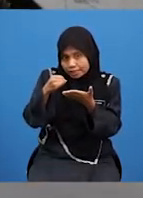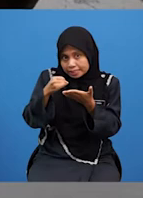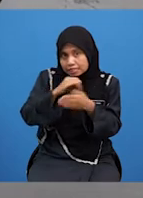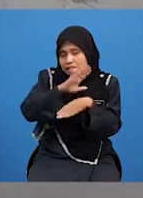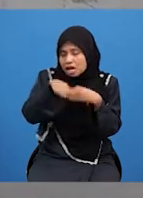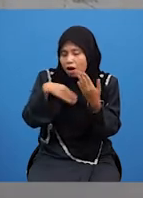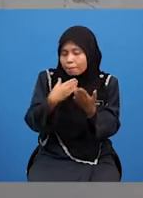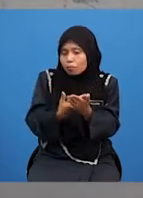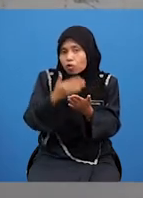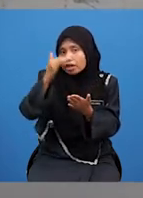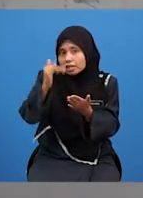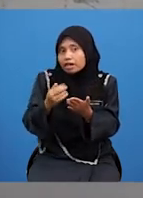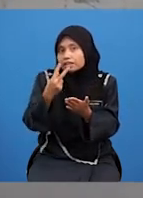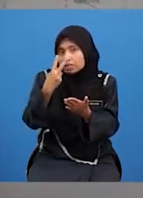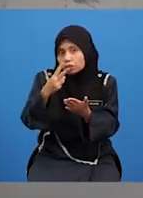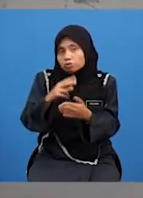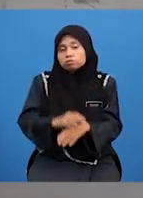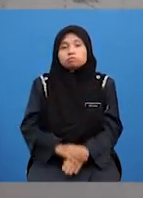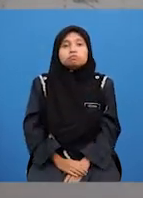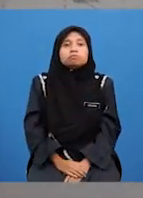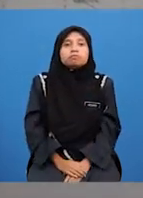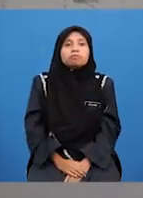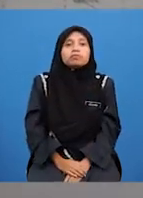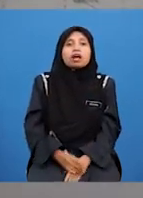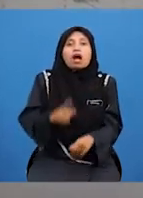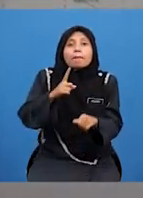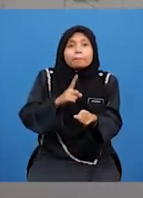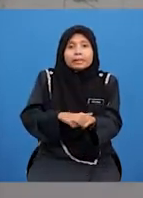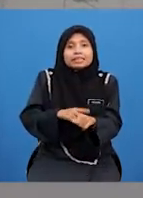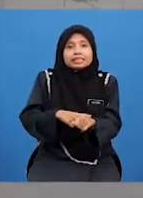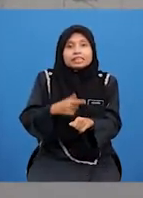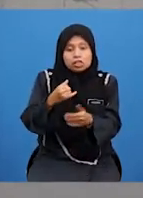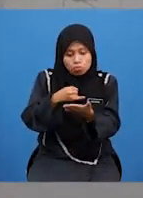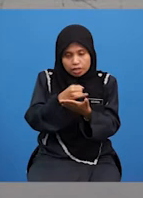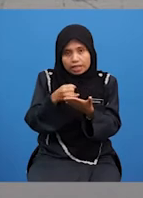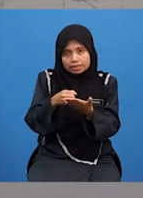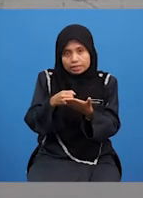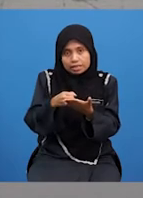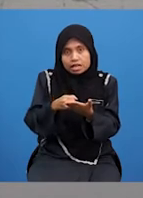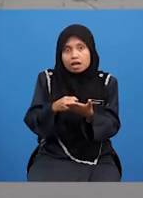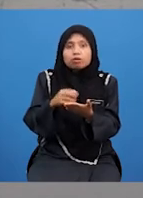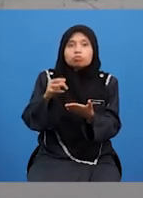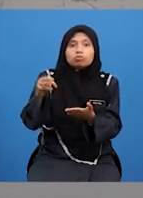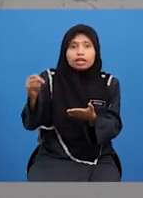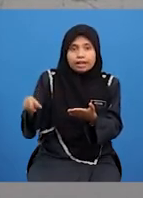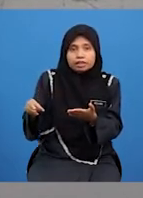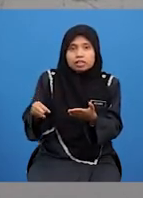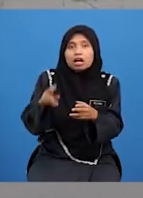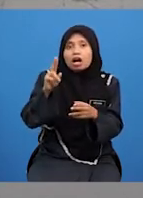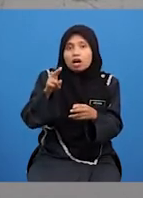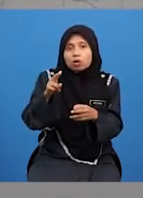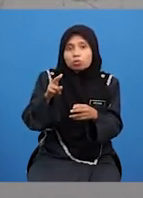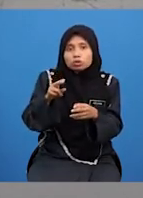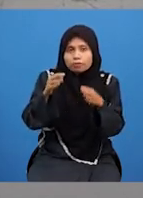setting. Semasa melukis struktur objek, pelajar juga harus peka pada